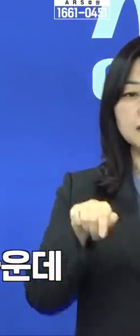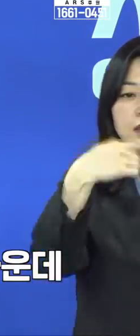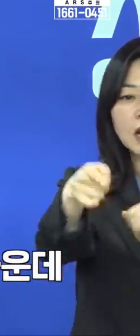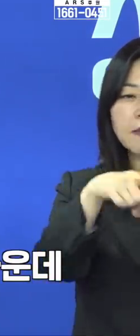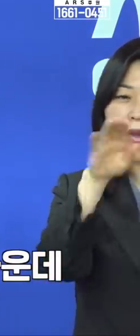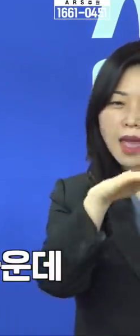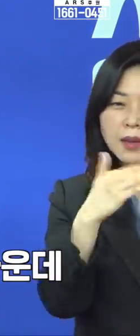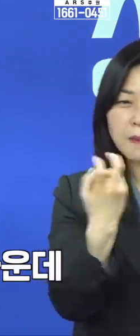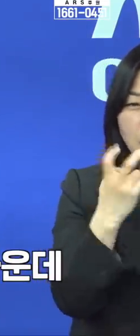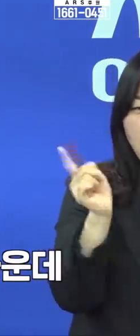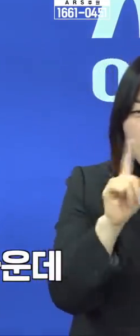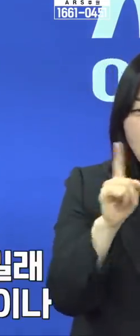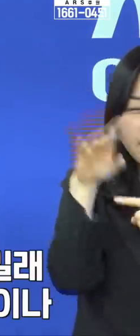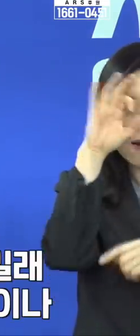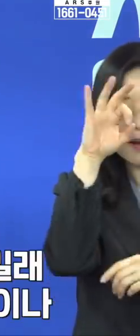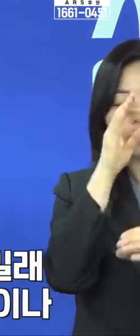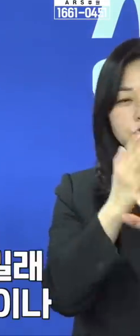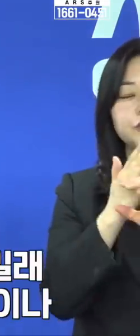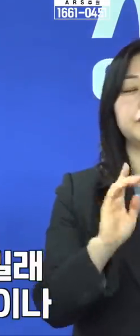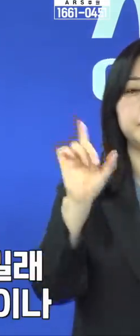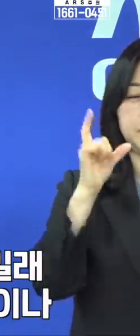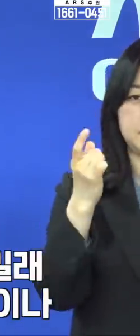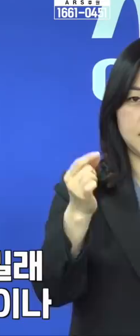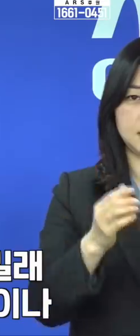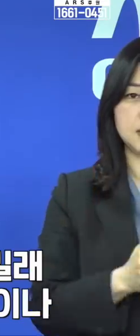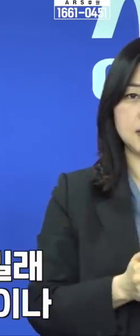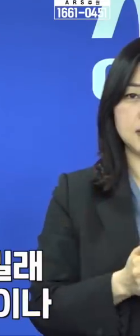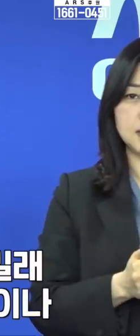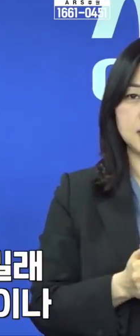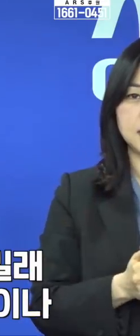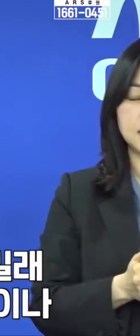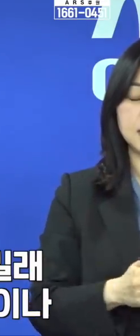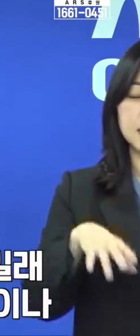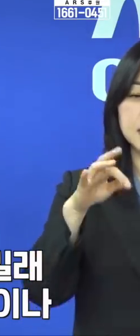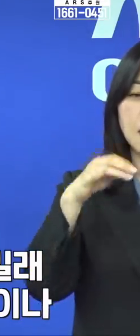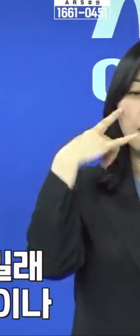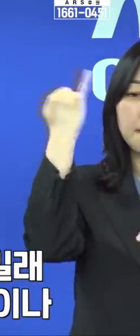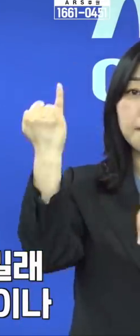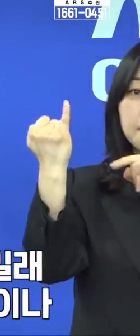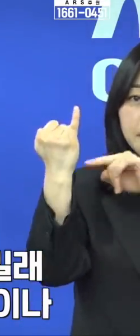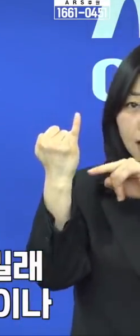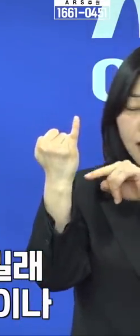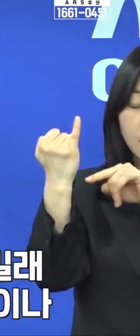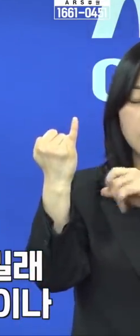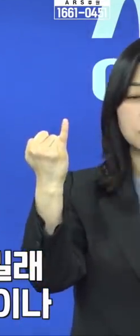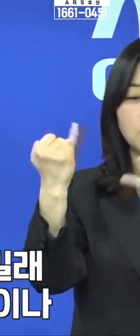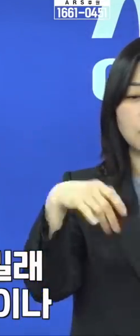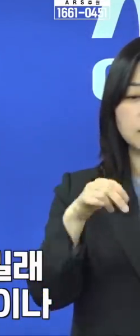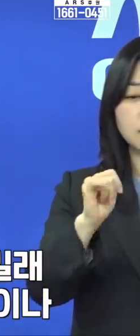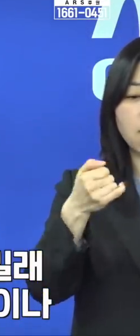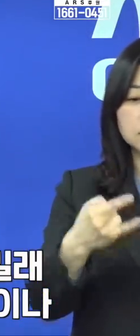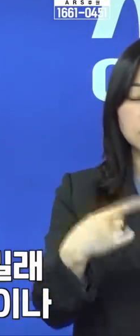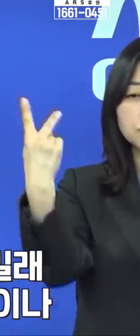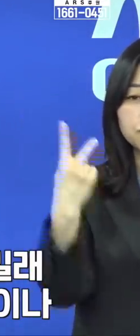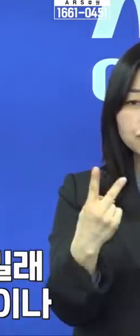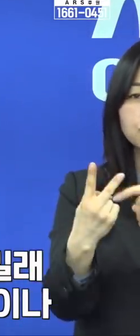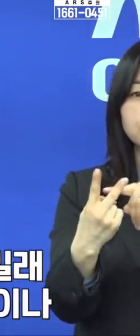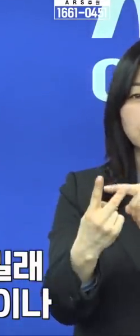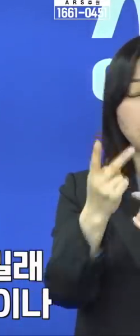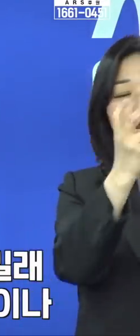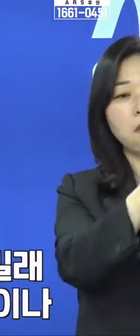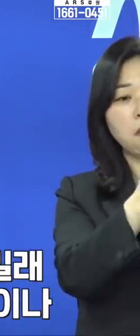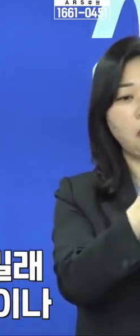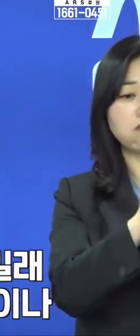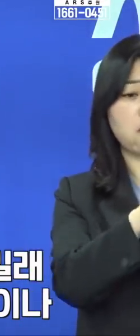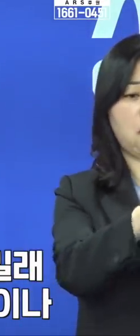모색하고 있는 것으로 보인다. 장모 최 씨나 부인 김 씨는 법조인이 아닌데 도대체 어떤